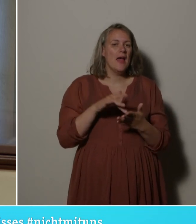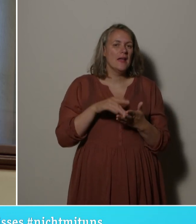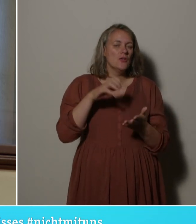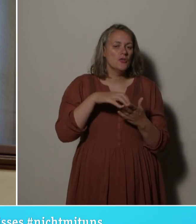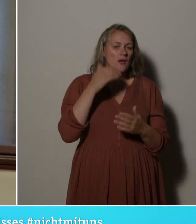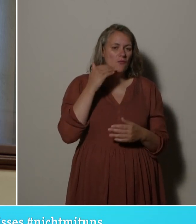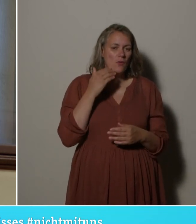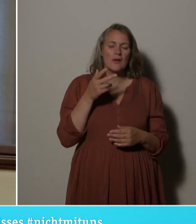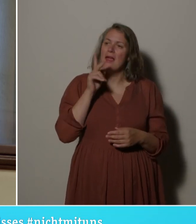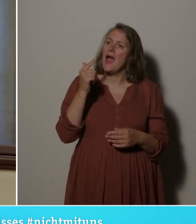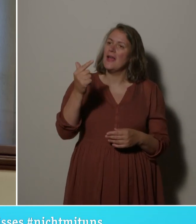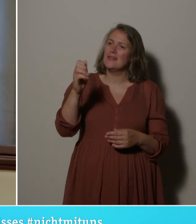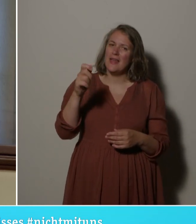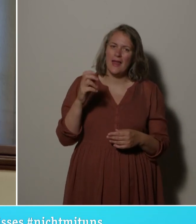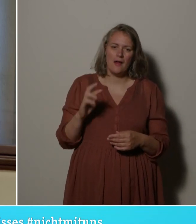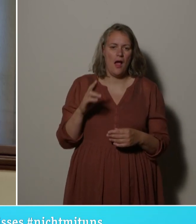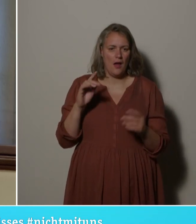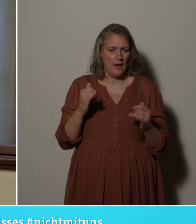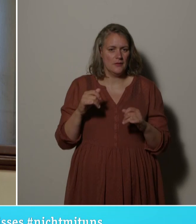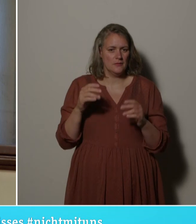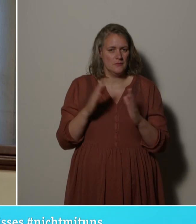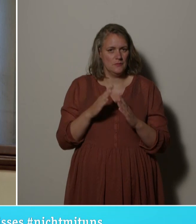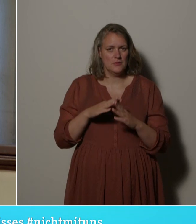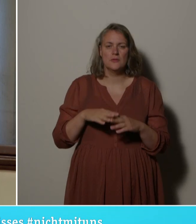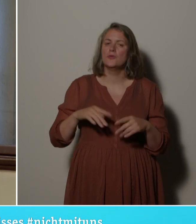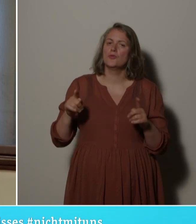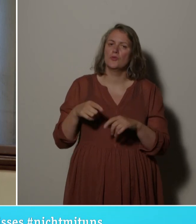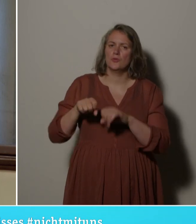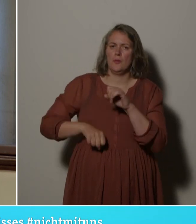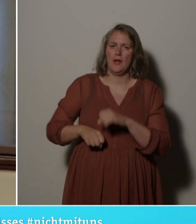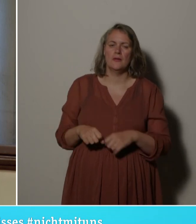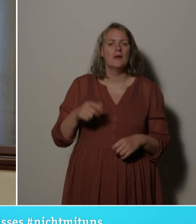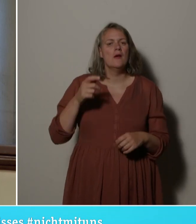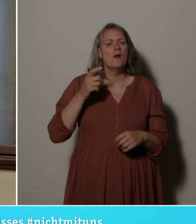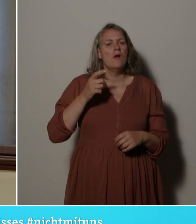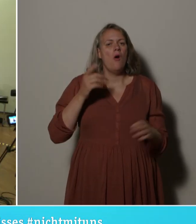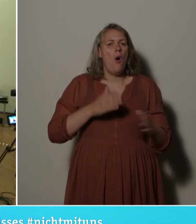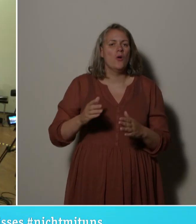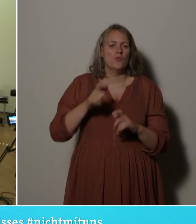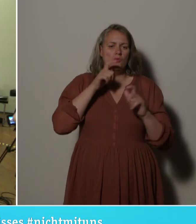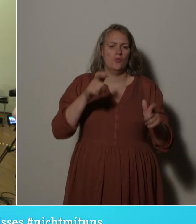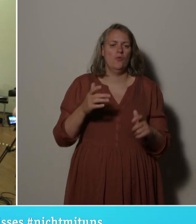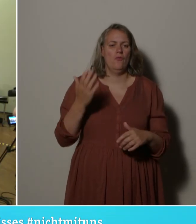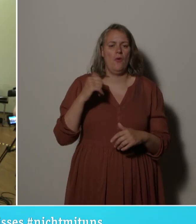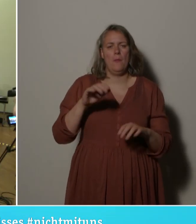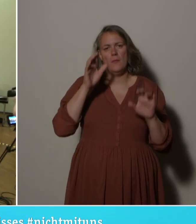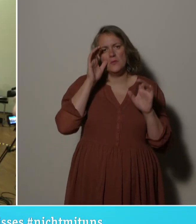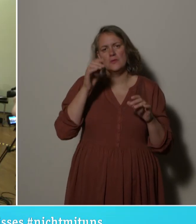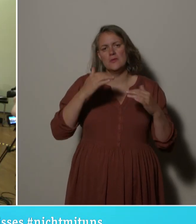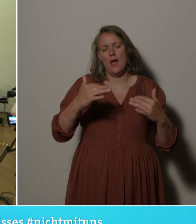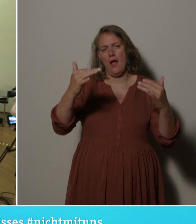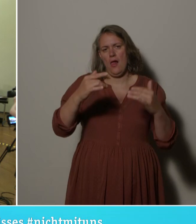wohnen. Herr Tegger, ich bitte Sie kurz um Unterbrechung. Doch. Ich erteile einen Ordnungsruf für die Zwischenruferin aus dem